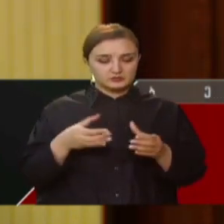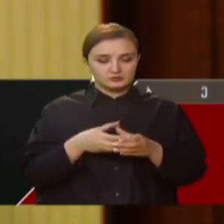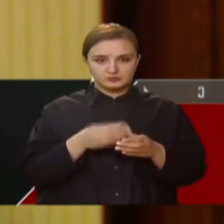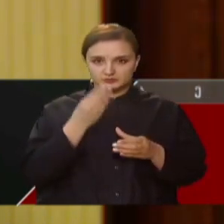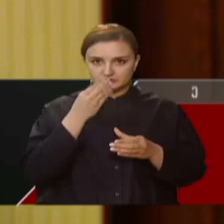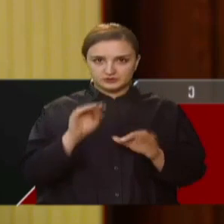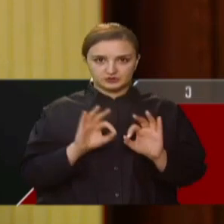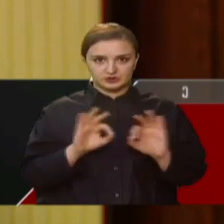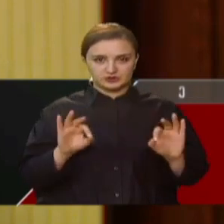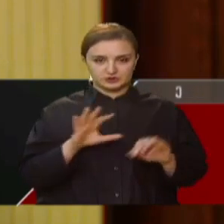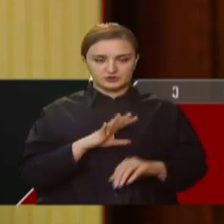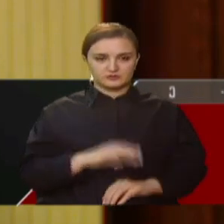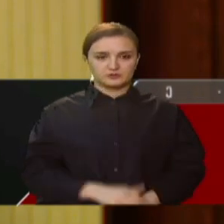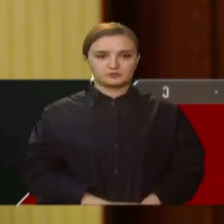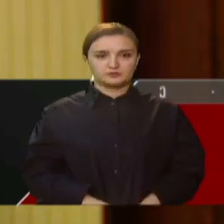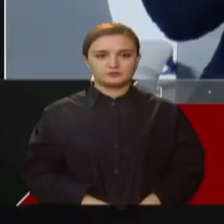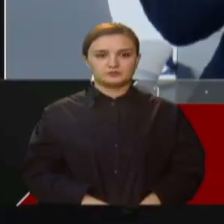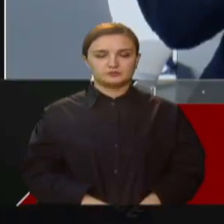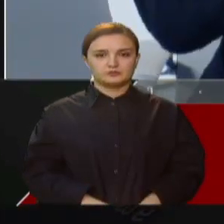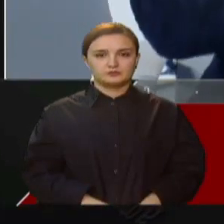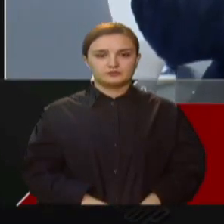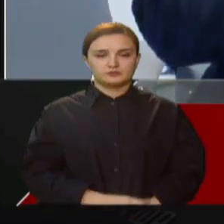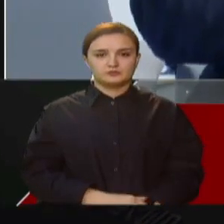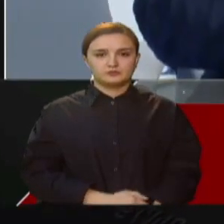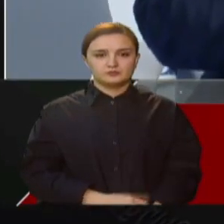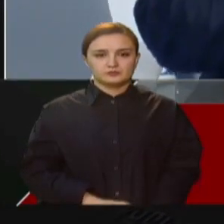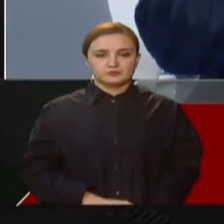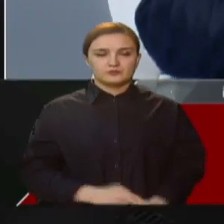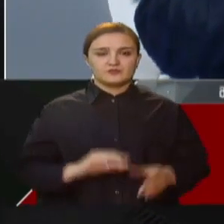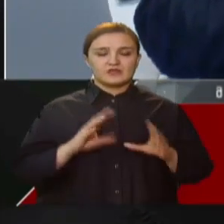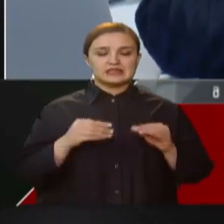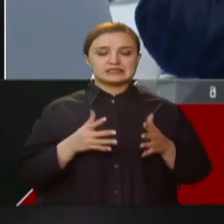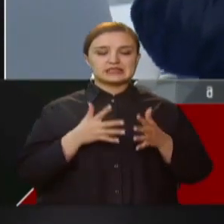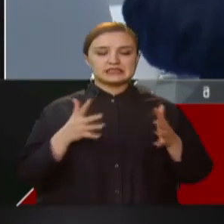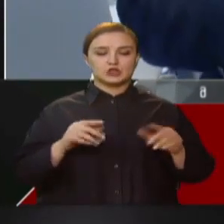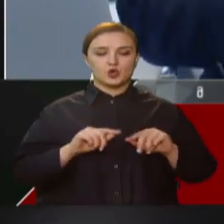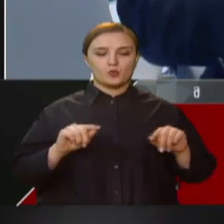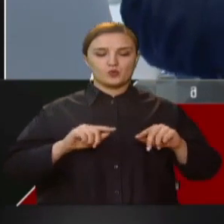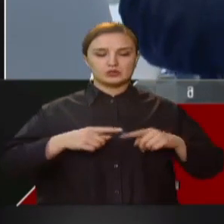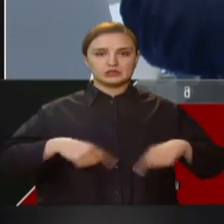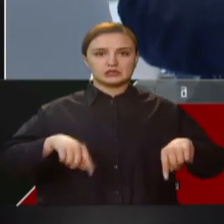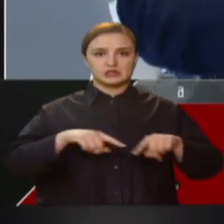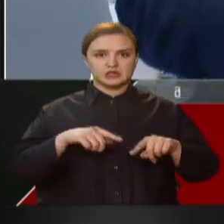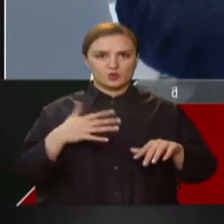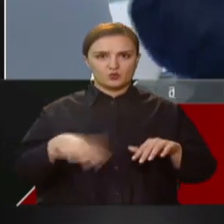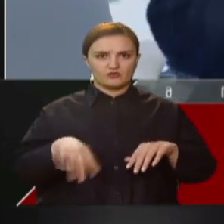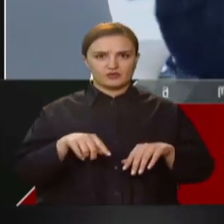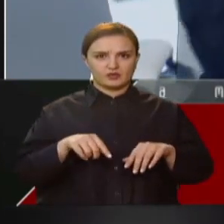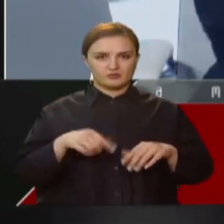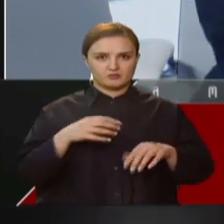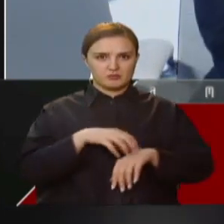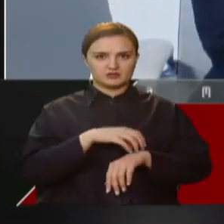შესანიშნავი ამასთანაც მე მოვისმინეთ კაპიტონ თამარ ანუ ყველაზე მსხვილი ოპოზიციური პარტია თქვენი შეფასებით ახლა დასუსტდა და